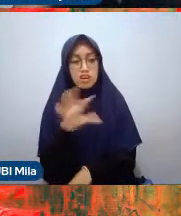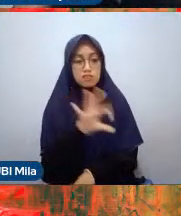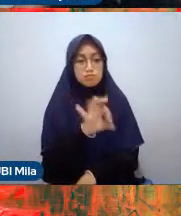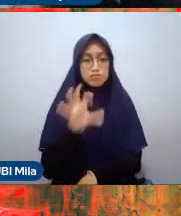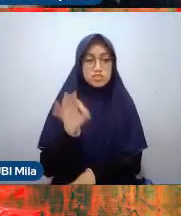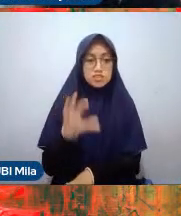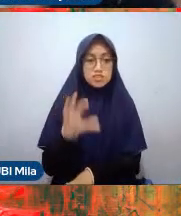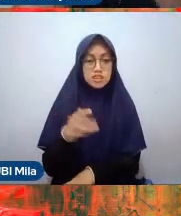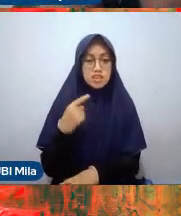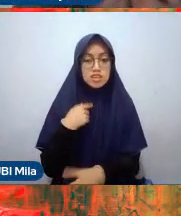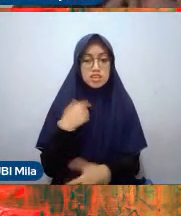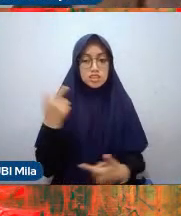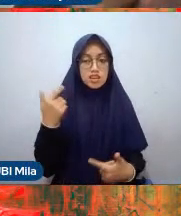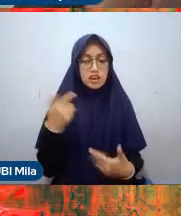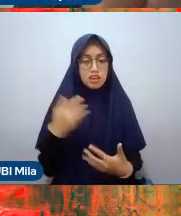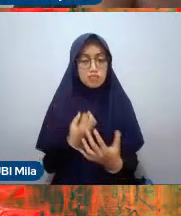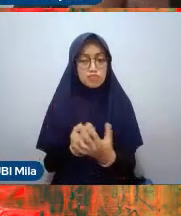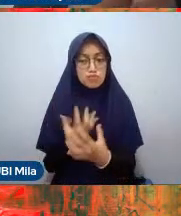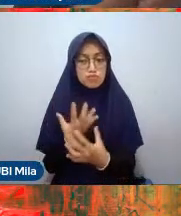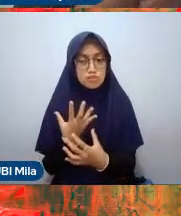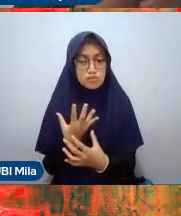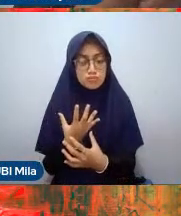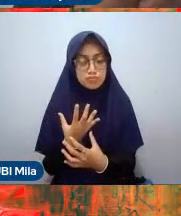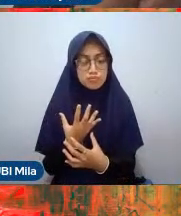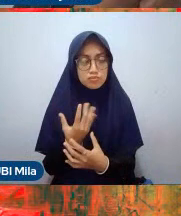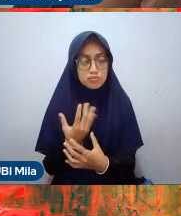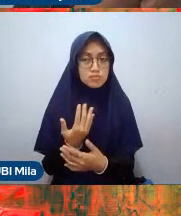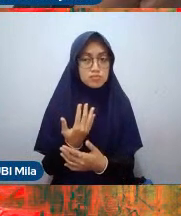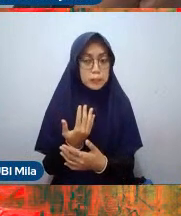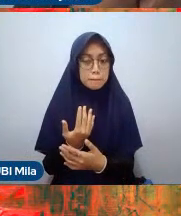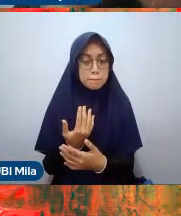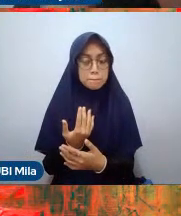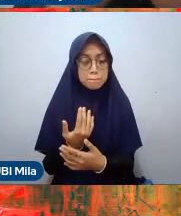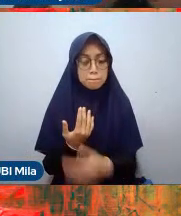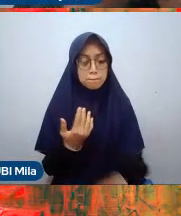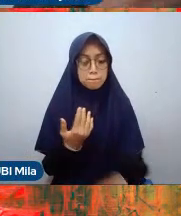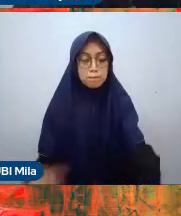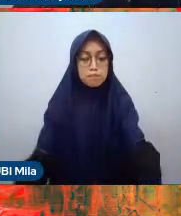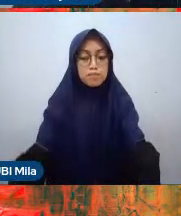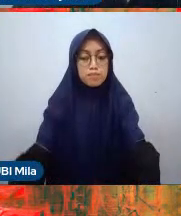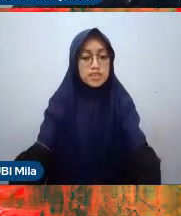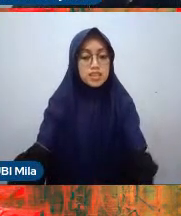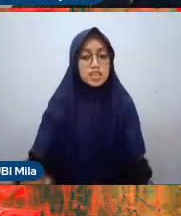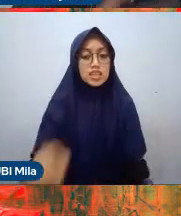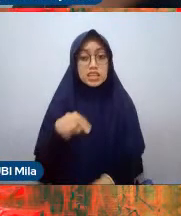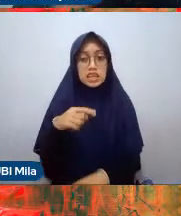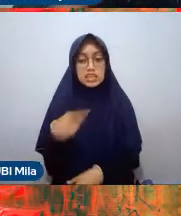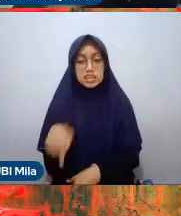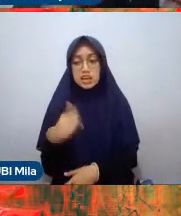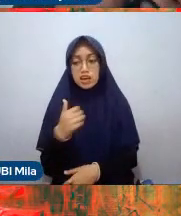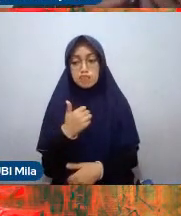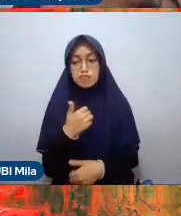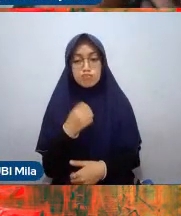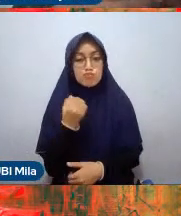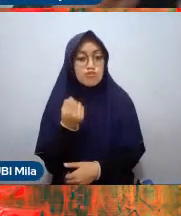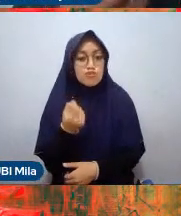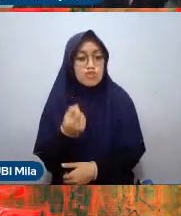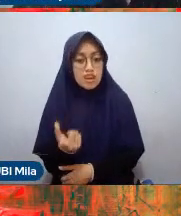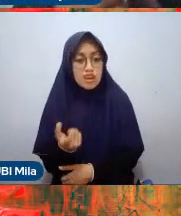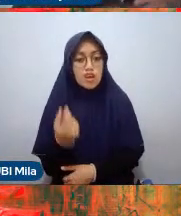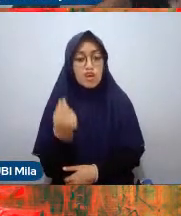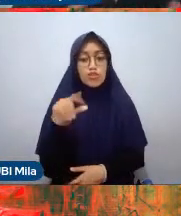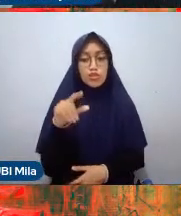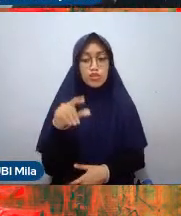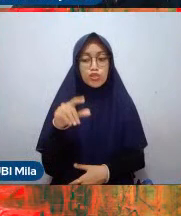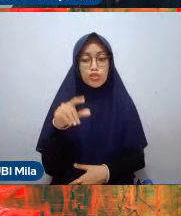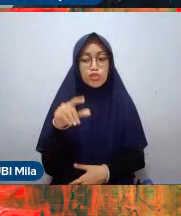sengaja akan apa ya sebutannya ya? Dia akan lebih mudah diajak ngobrol, sehingga kita bisa ngobrol macam-macam